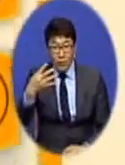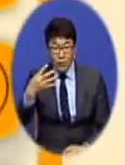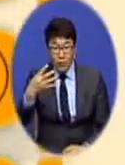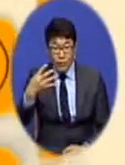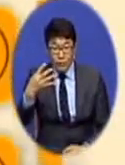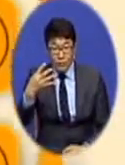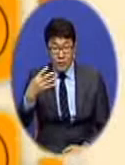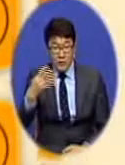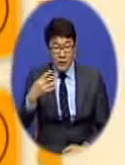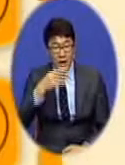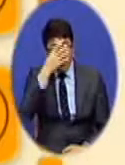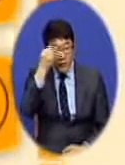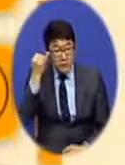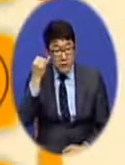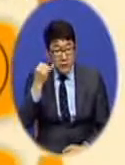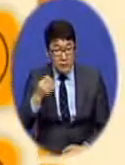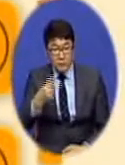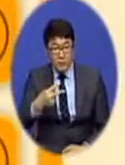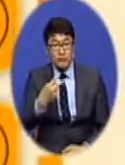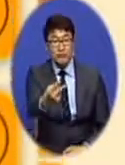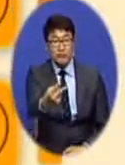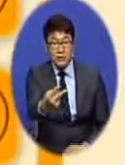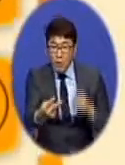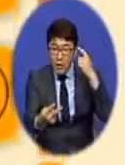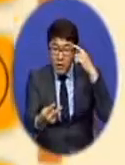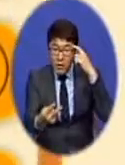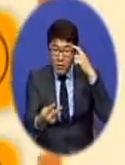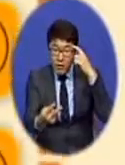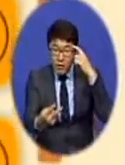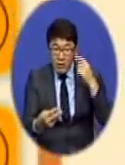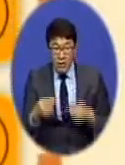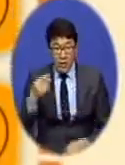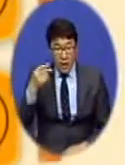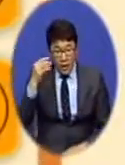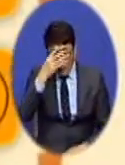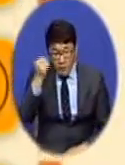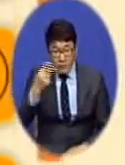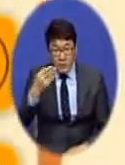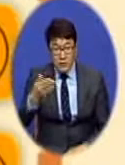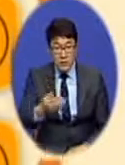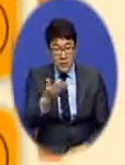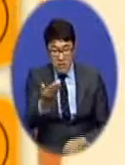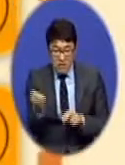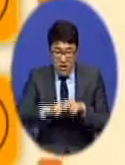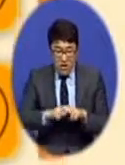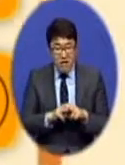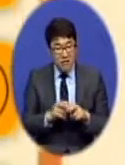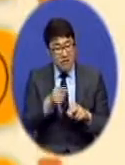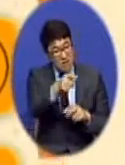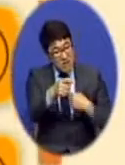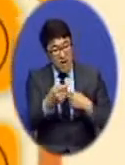택시 요금 4천 원. 선전 할머니가 예. 2천만 딱 준 거야. 왜요? 어 택시 기사 네. 어, 할머니 2천 더 줘야 되는데. 니는 안 탔나?